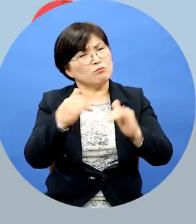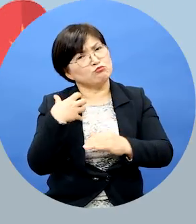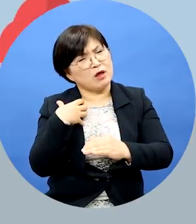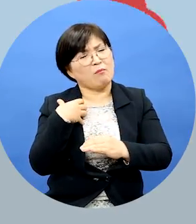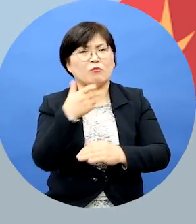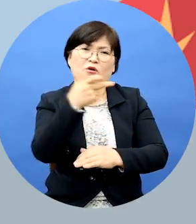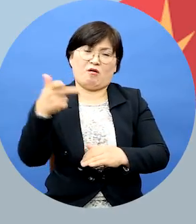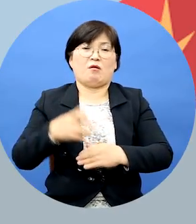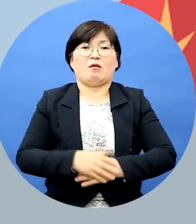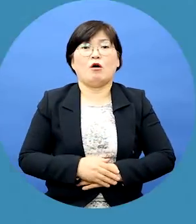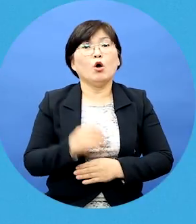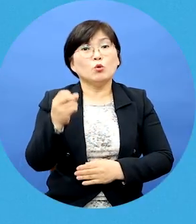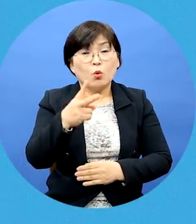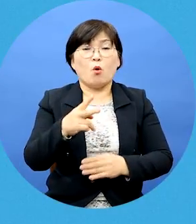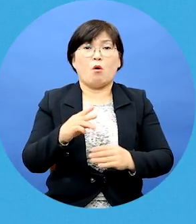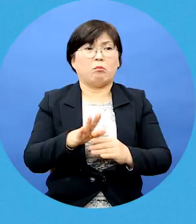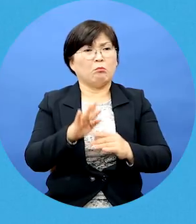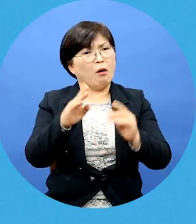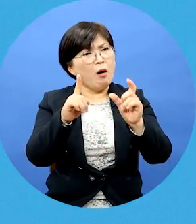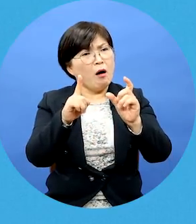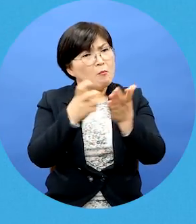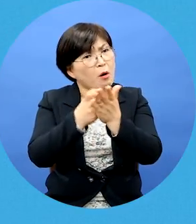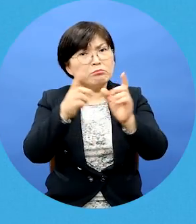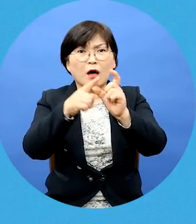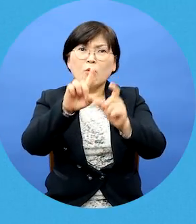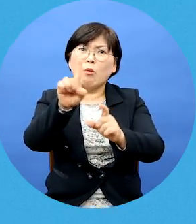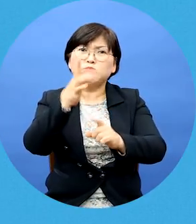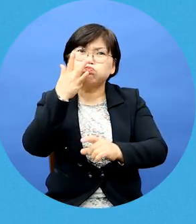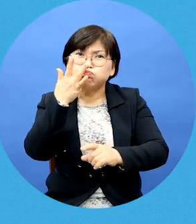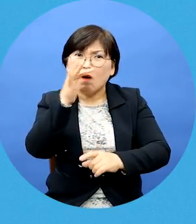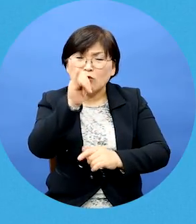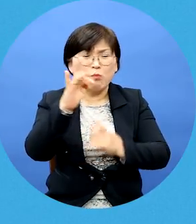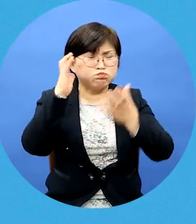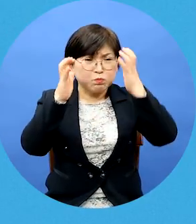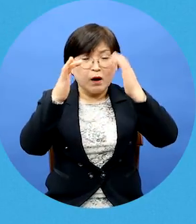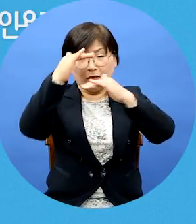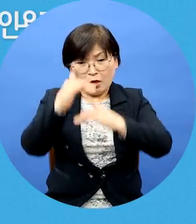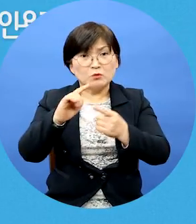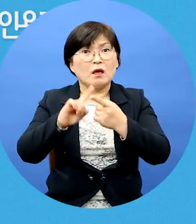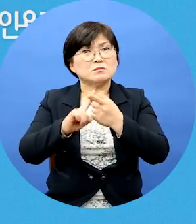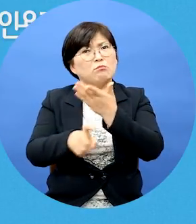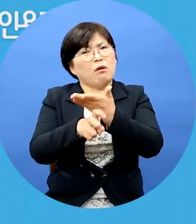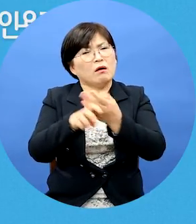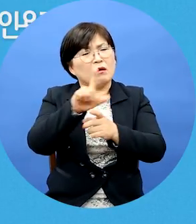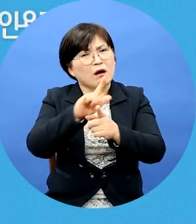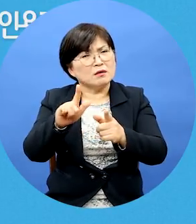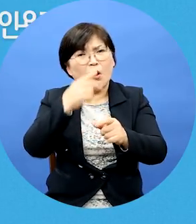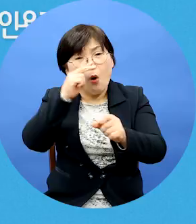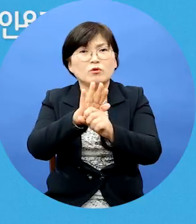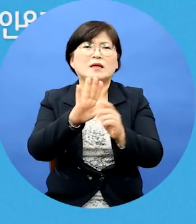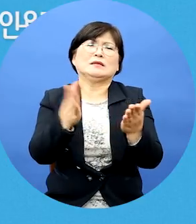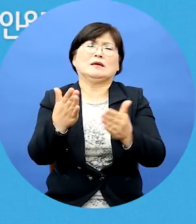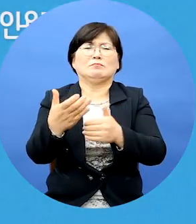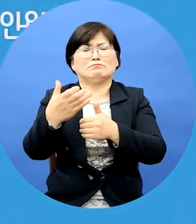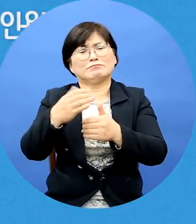부담이 만만찮았습니다. 게다가 생소한 법률 용어와 언뜻 복잡해 보이는 절차들 때문에 위법, 부당한 행정 처분을